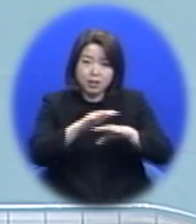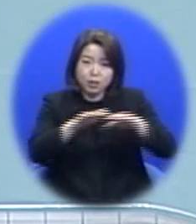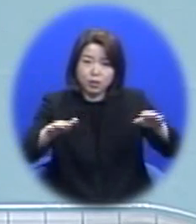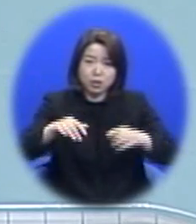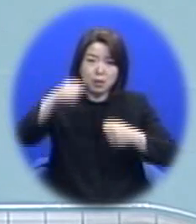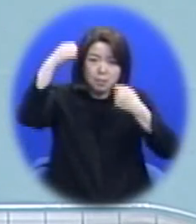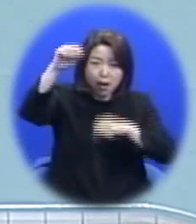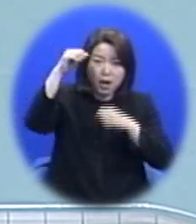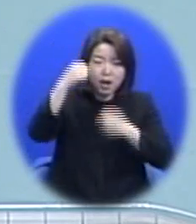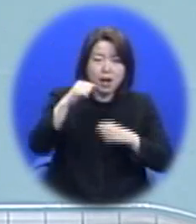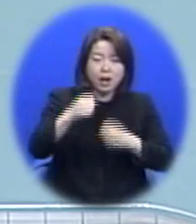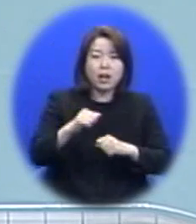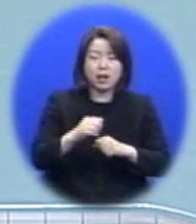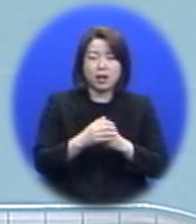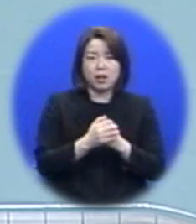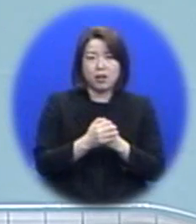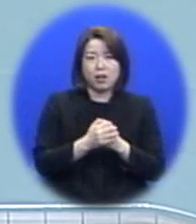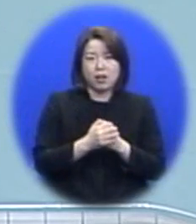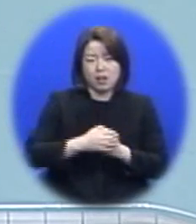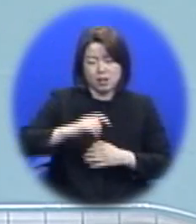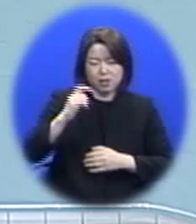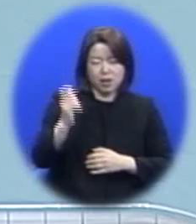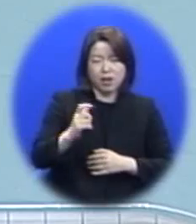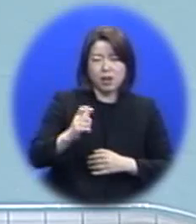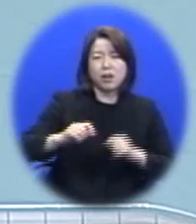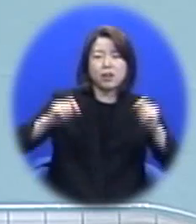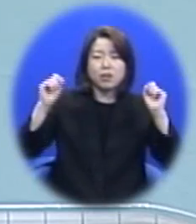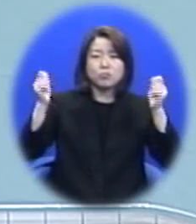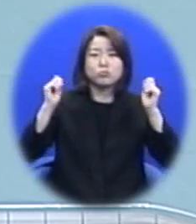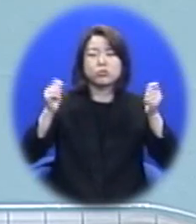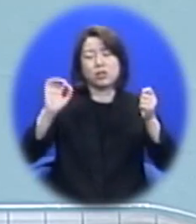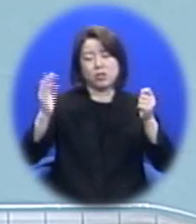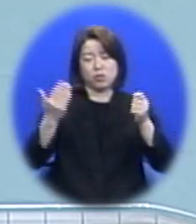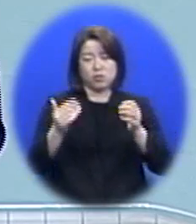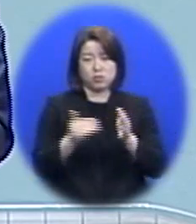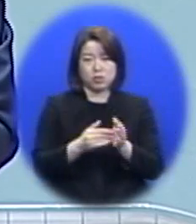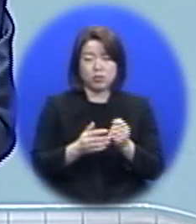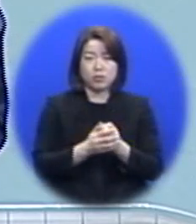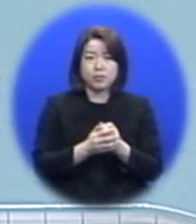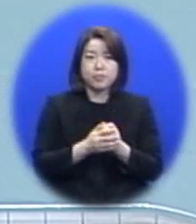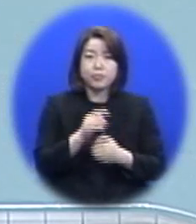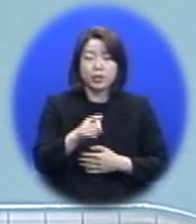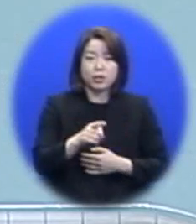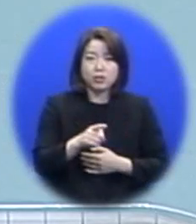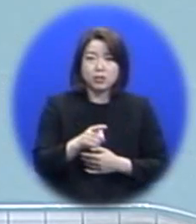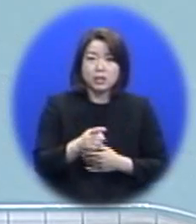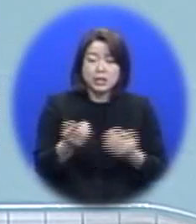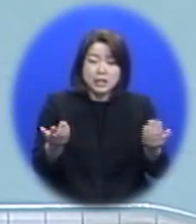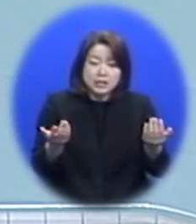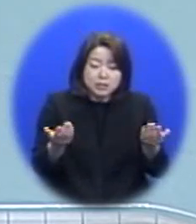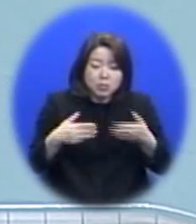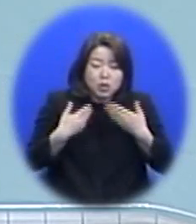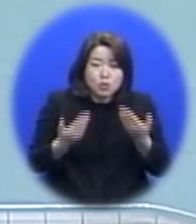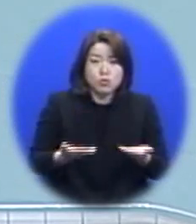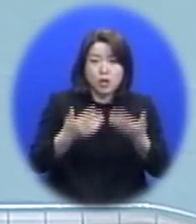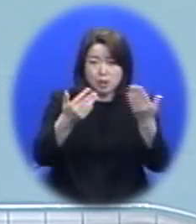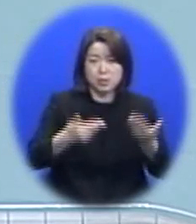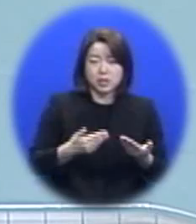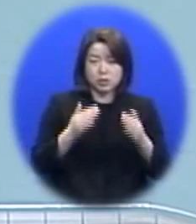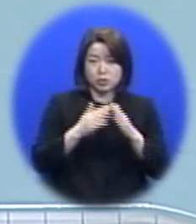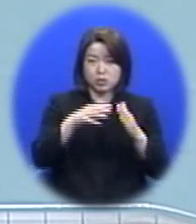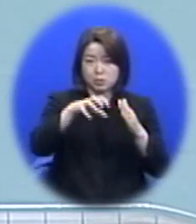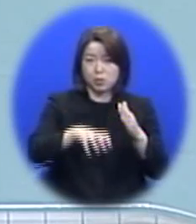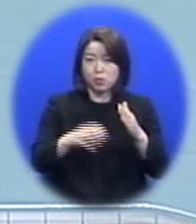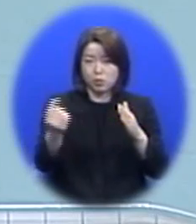강신무, 무당 중에서도 가장 강한 무당이 되었습니다. 그는 휴가를 받아서 집에 와서